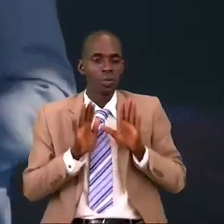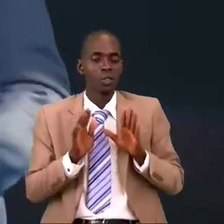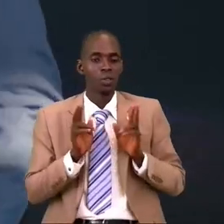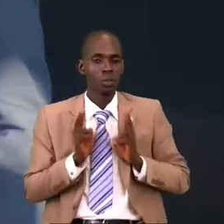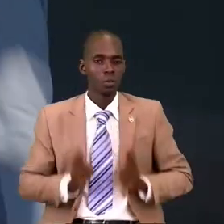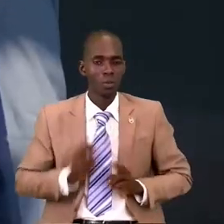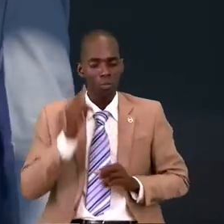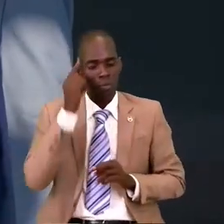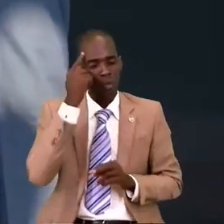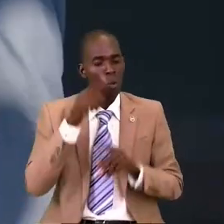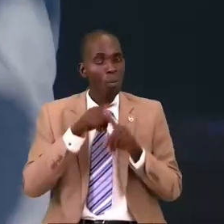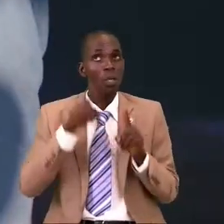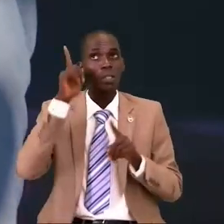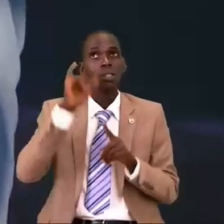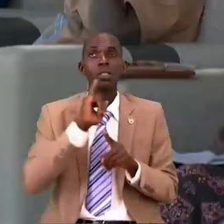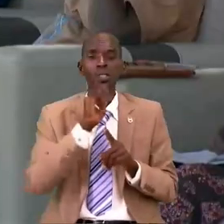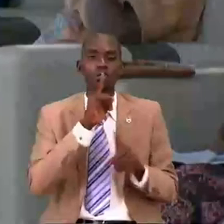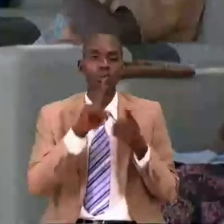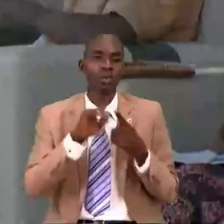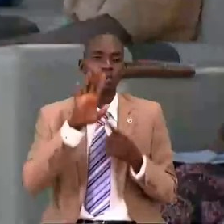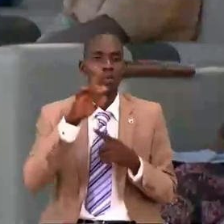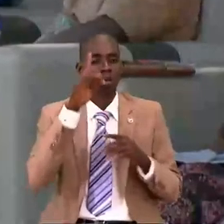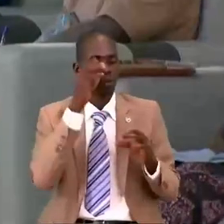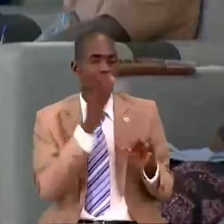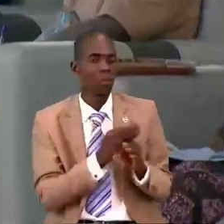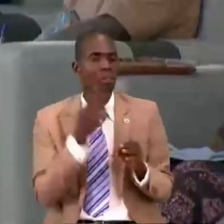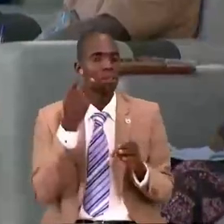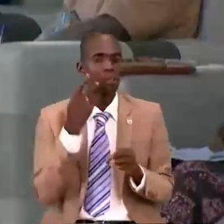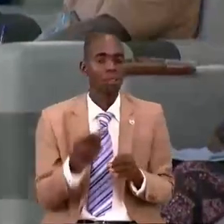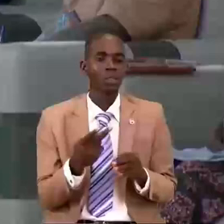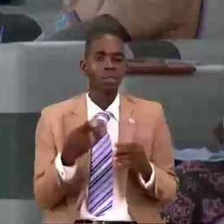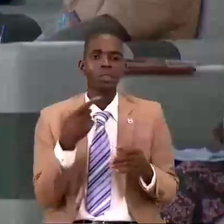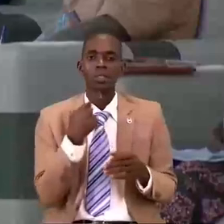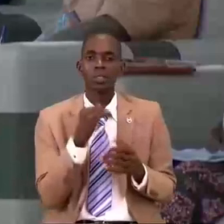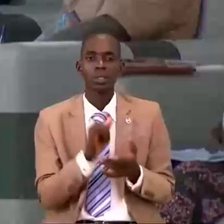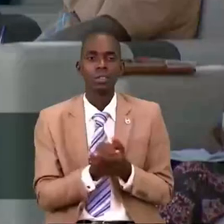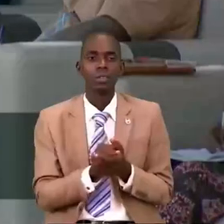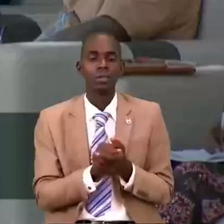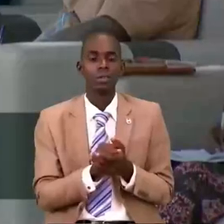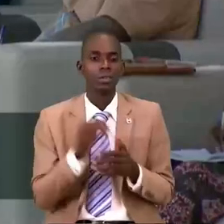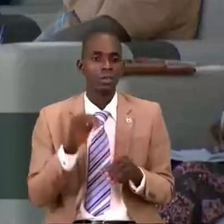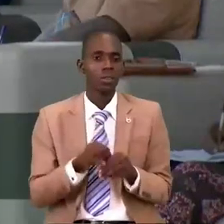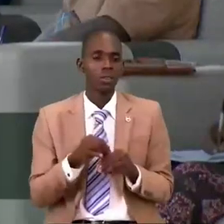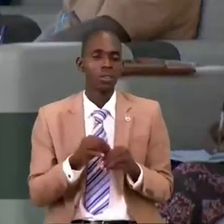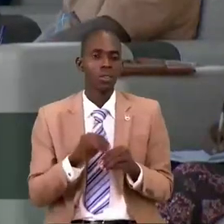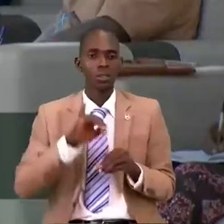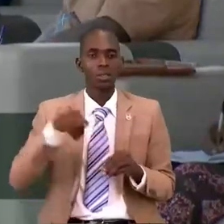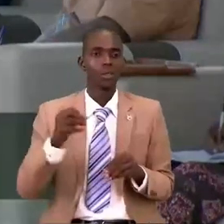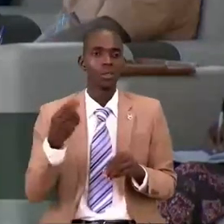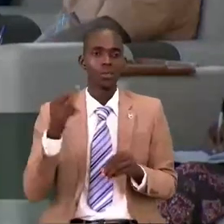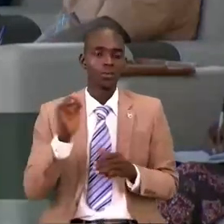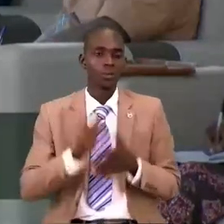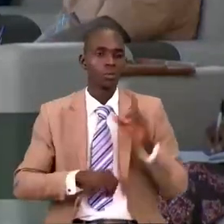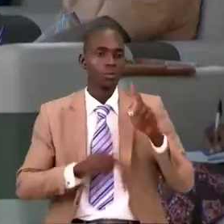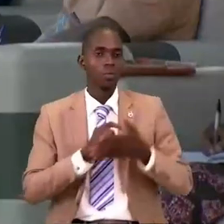Alors il dit, dans le chapitre 1:9, « Ne t'ai-je pas donné cet ordre? Fortifie-toi et